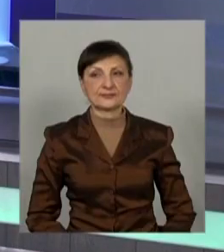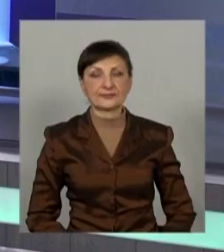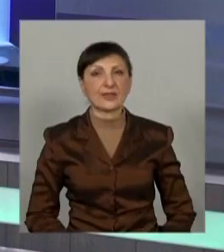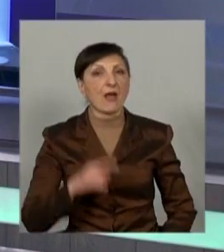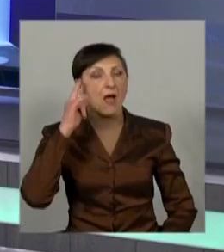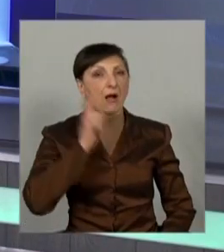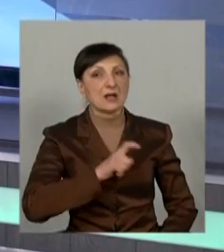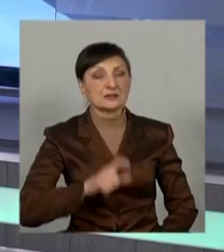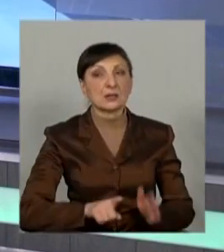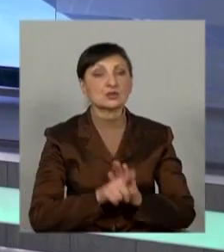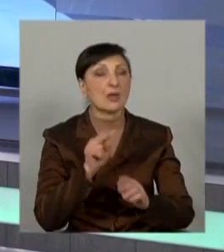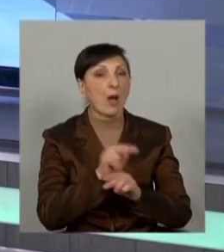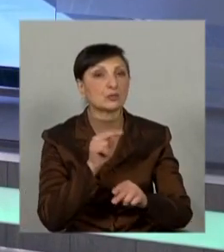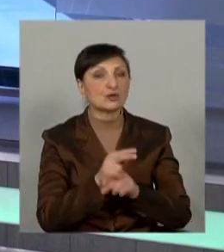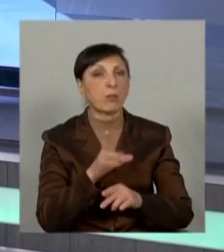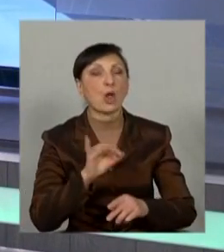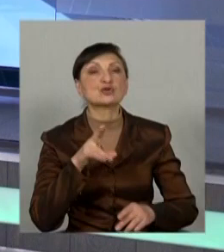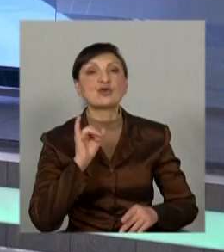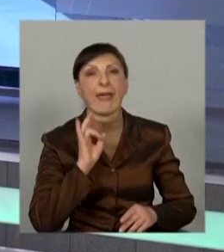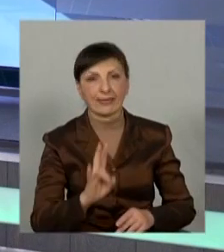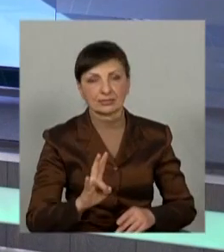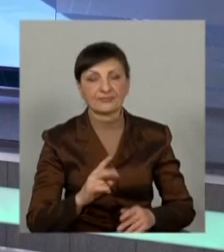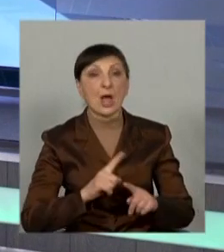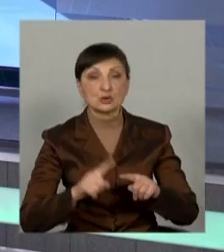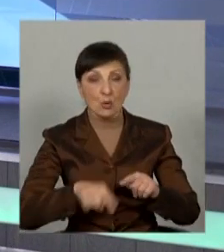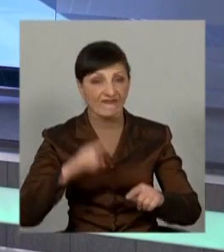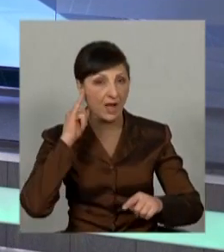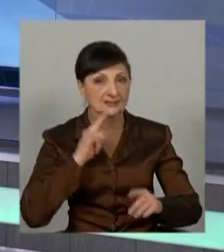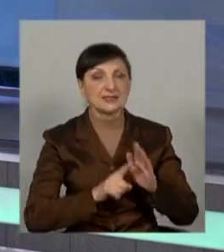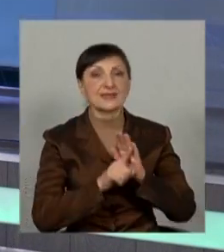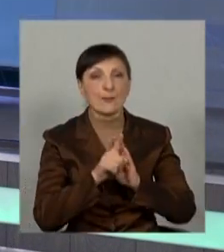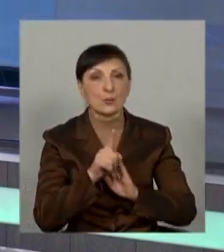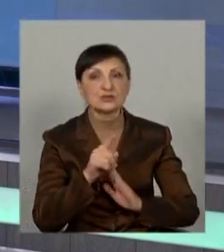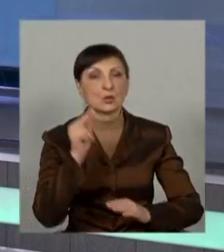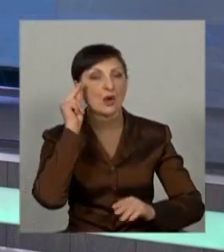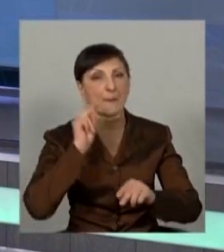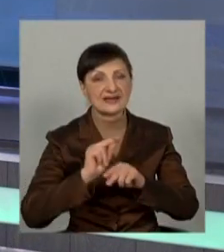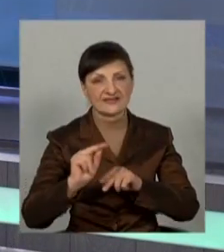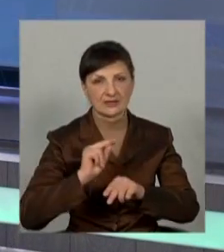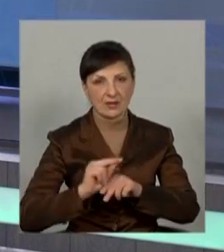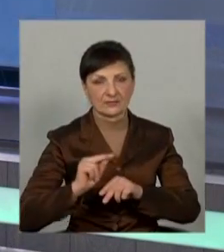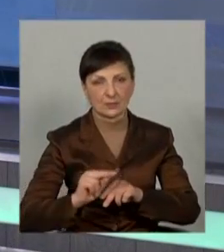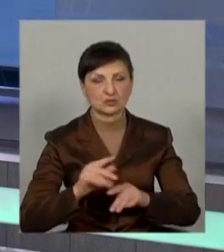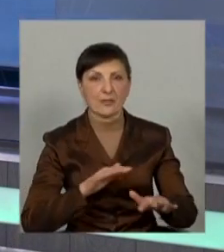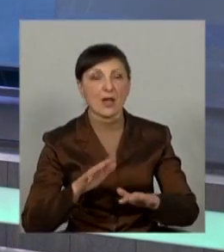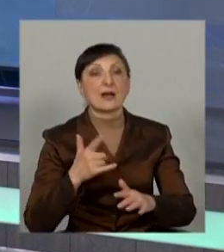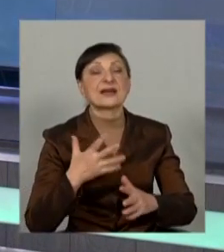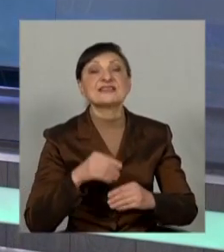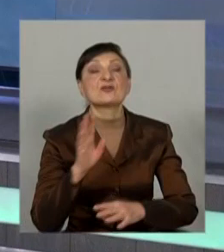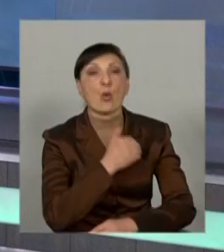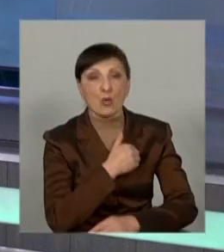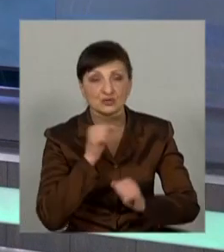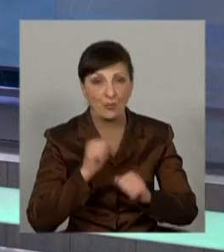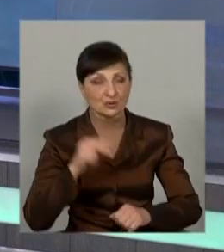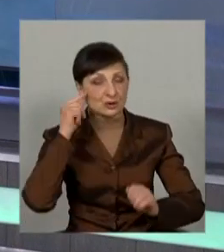Казахстанцев начнут обучать блокчейн-технологиям. Совсем скоро в нашей стране запустят образовательные платформы, где все желающие